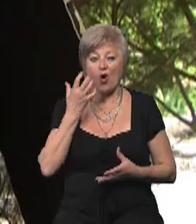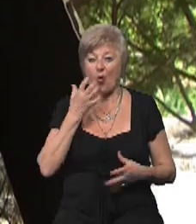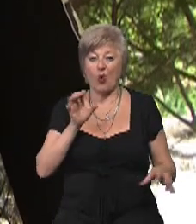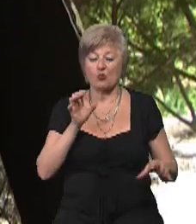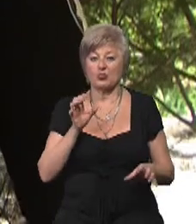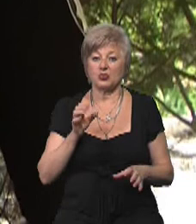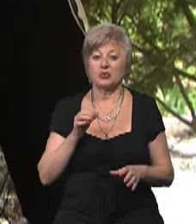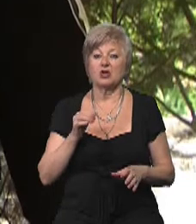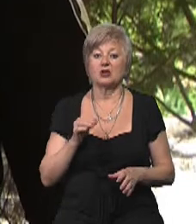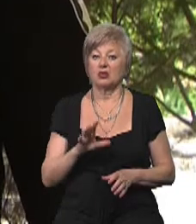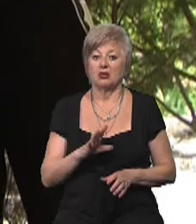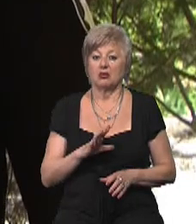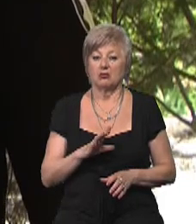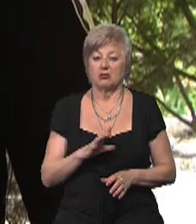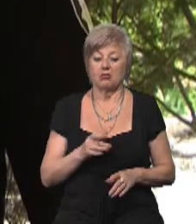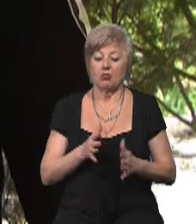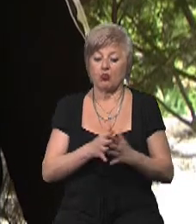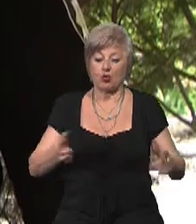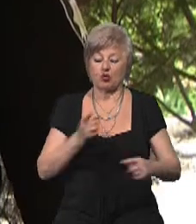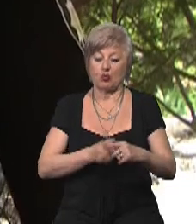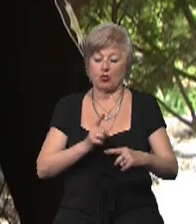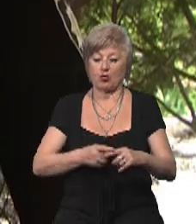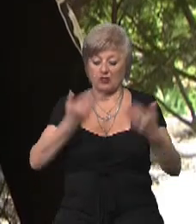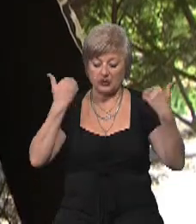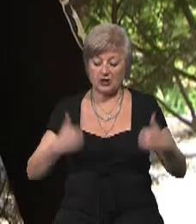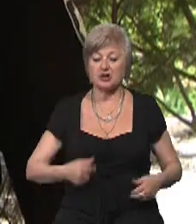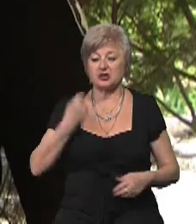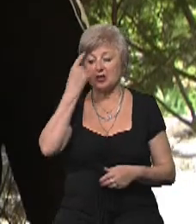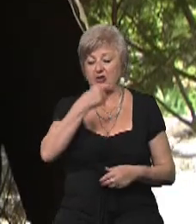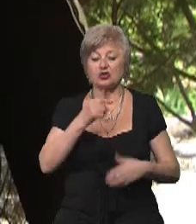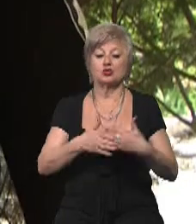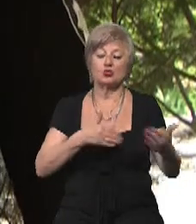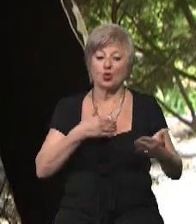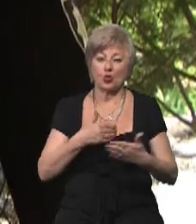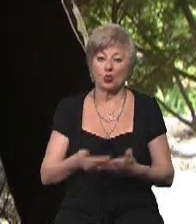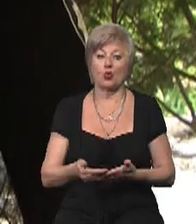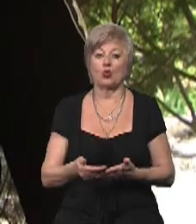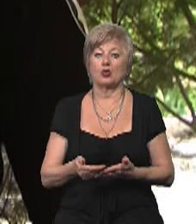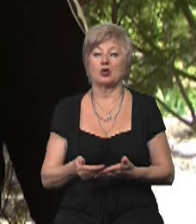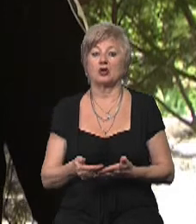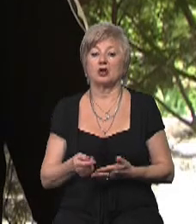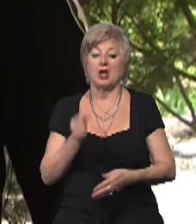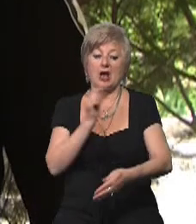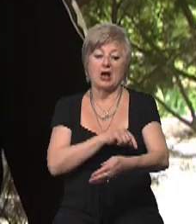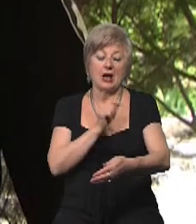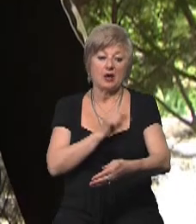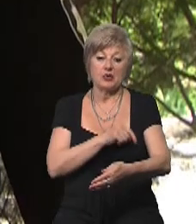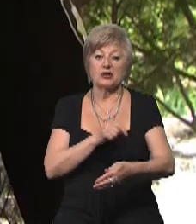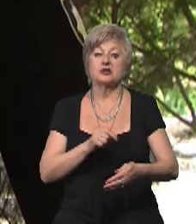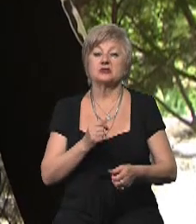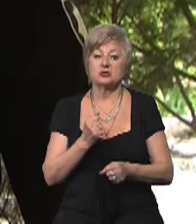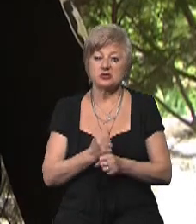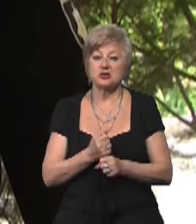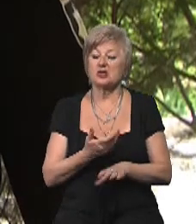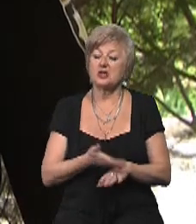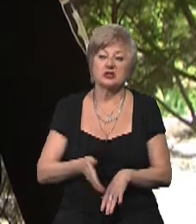видно було більше половини, мабуть, тулупа, там і обличчя, і руки. її одразу крапельницю навіть поставили. Вона